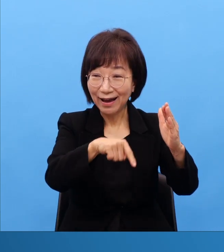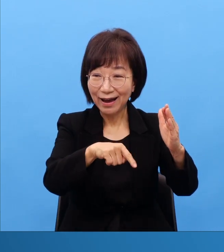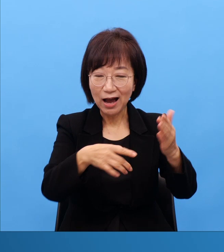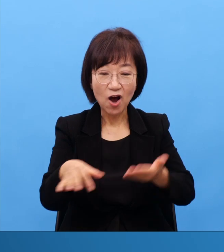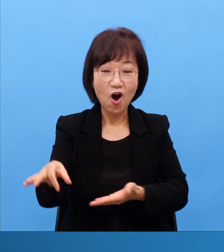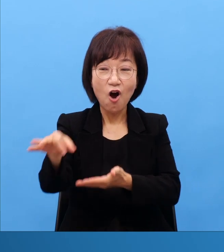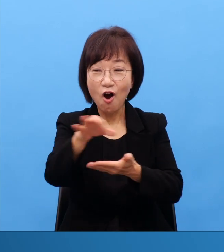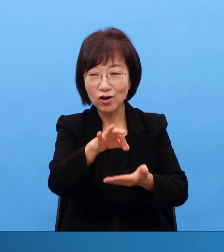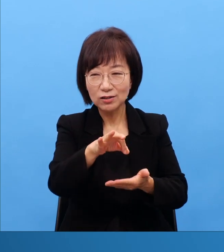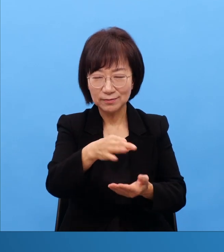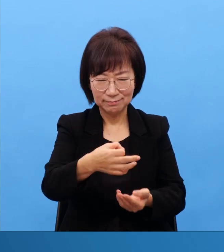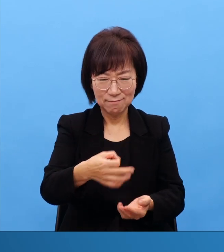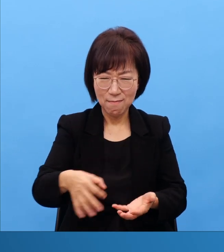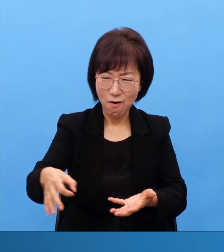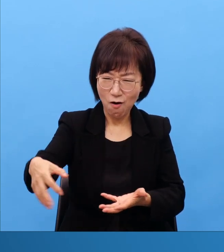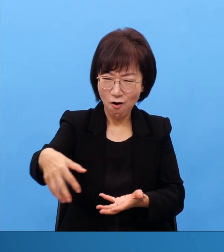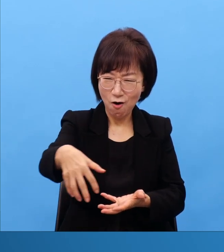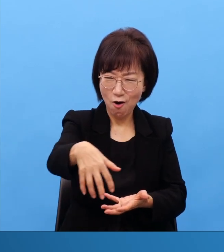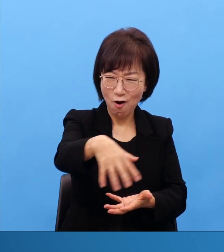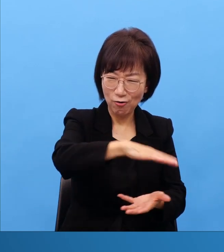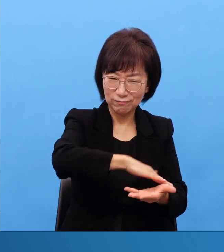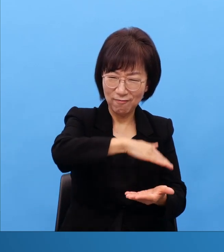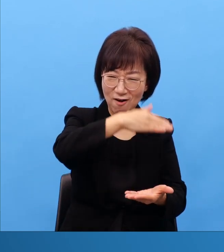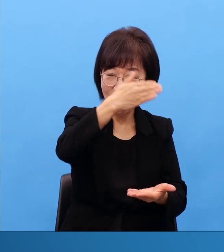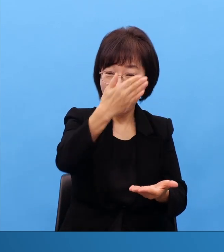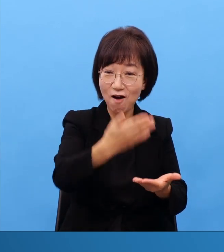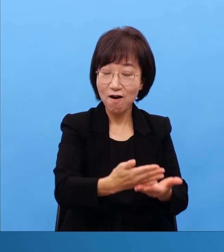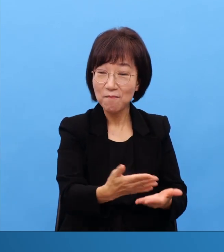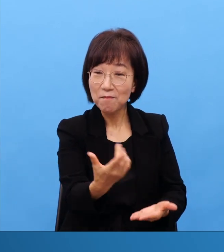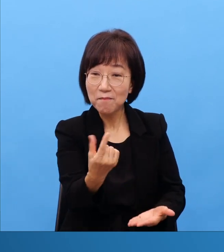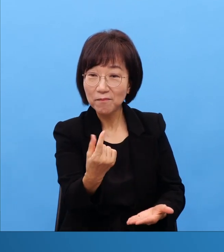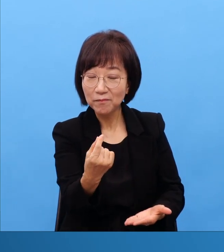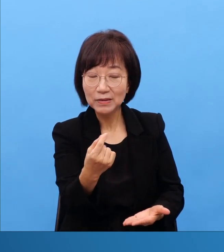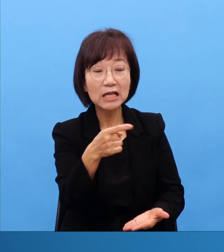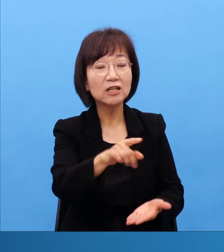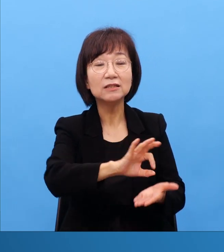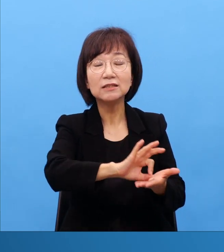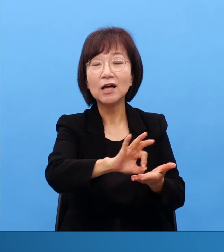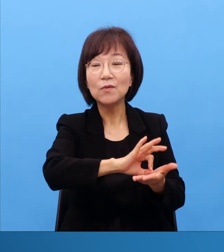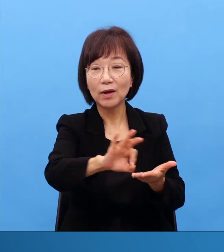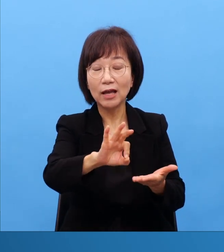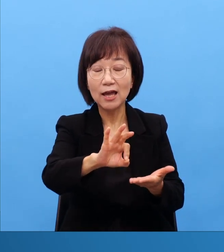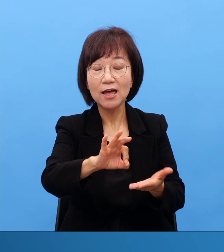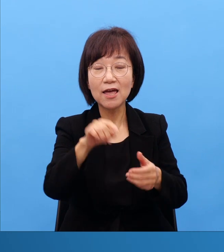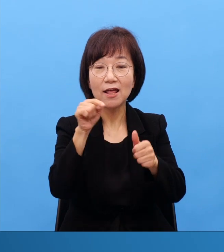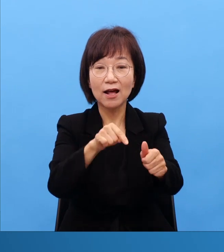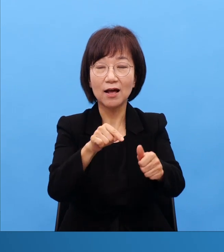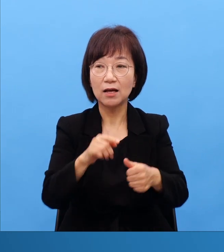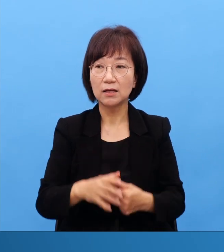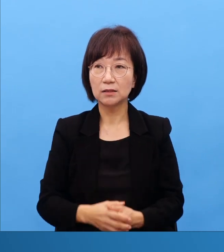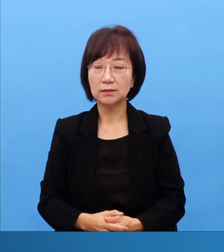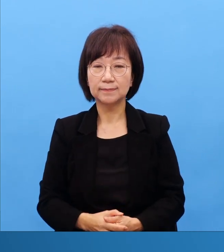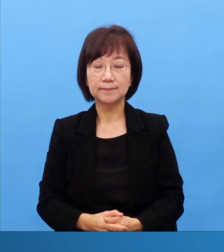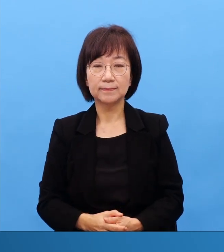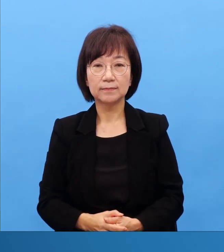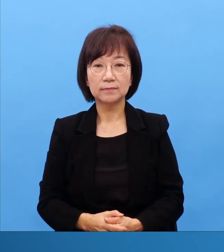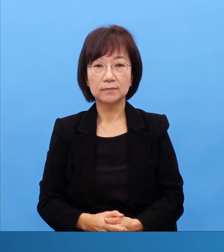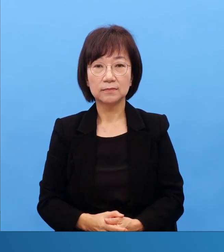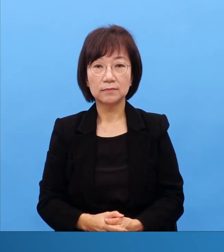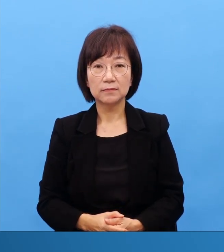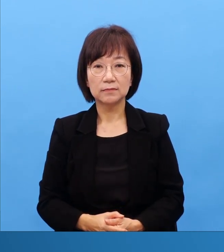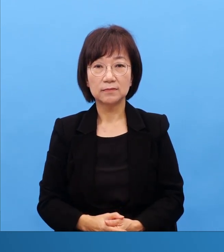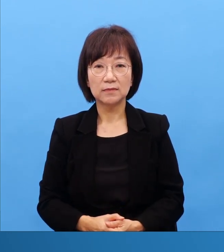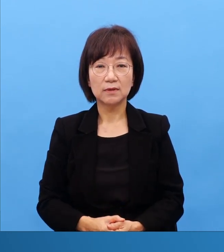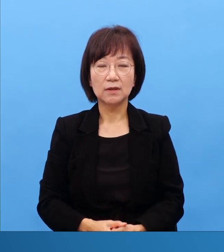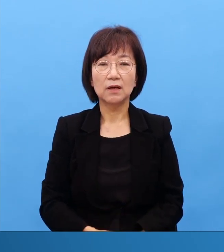해라. Don't you have a lot of offering gathered at the Jerusalem temple? Let's use those funds to construct this dam. 그러니까 지금